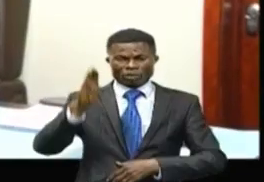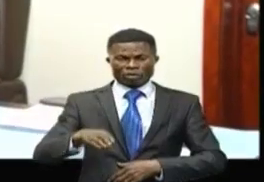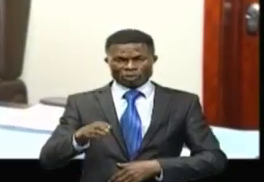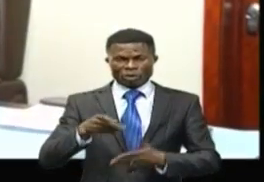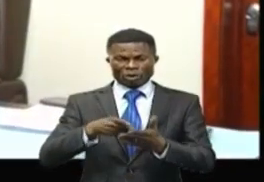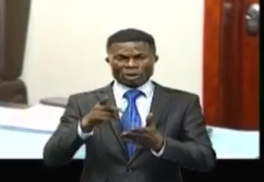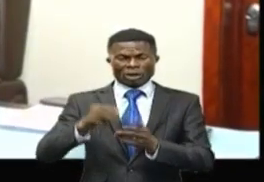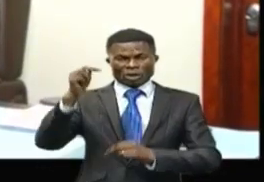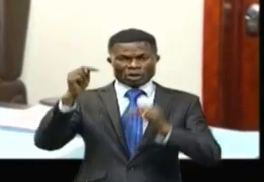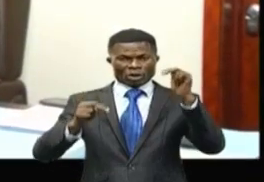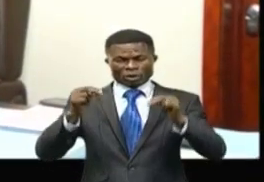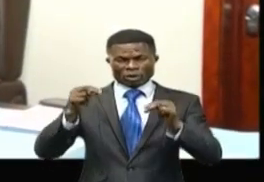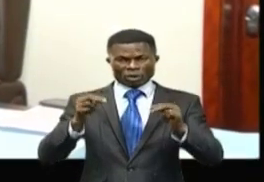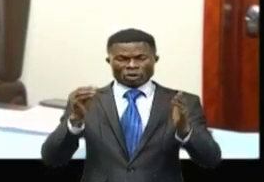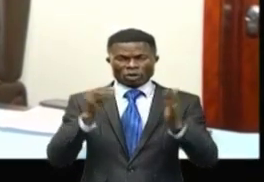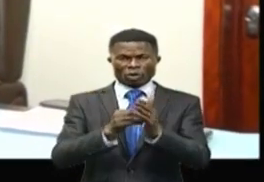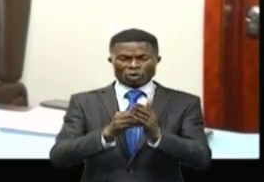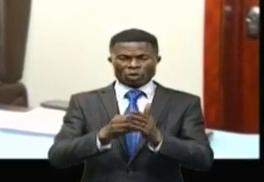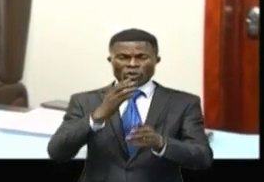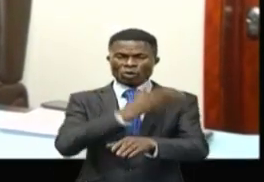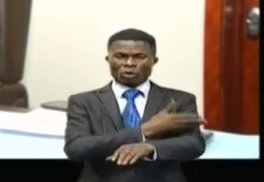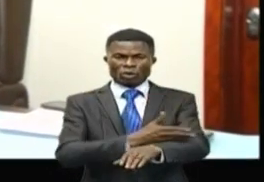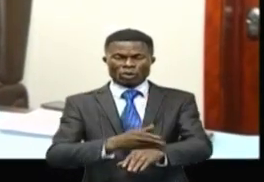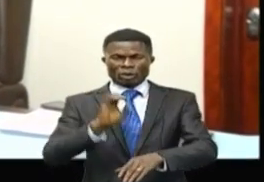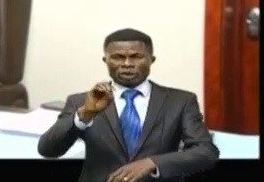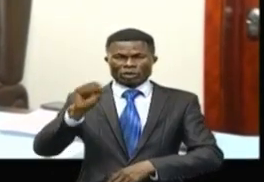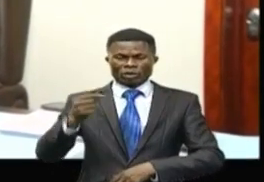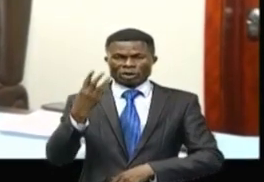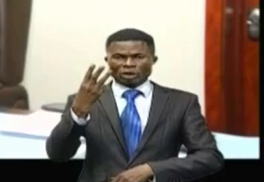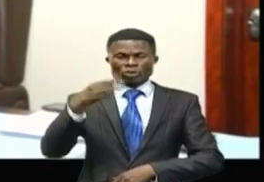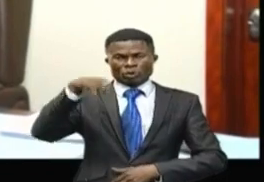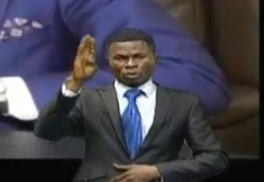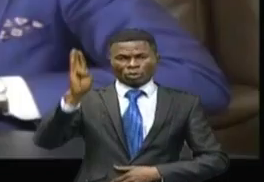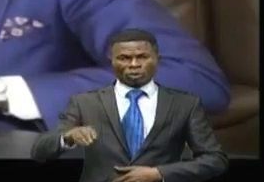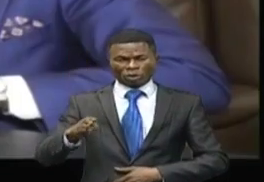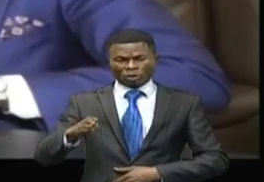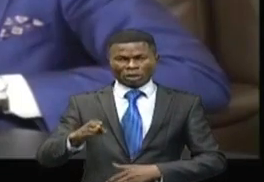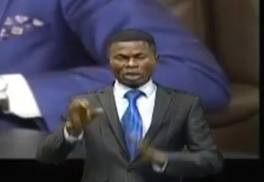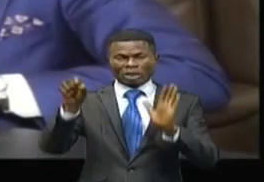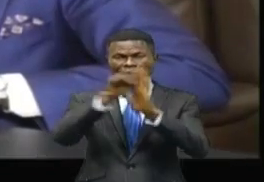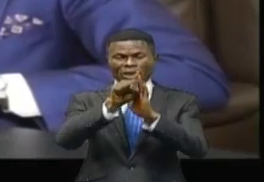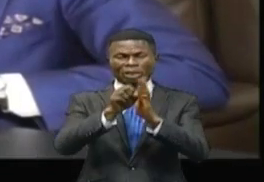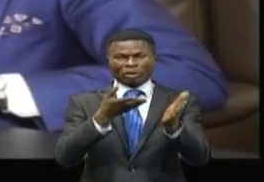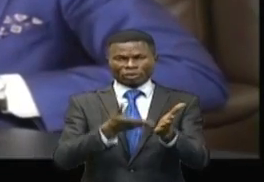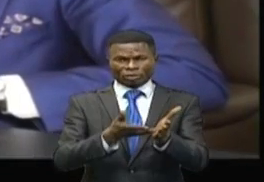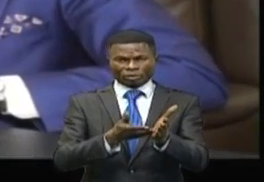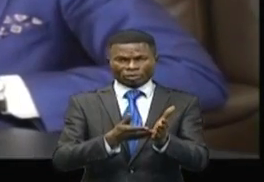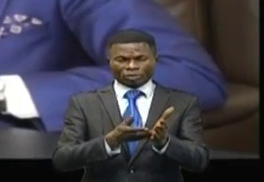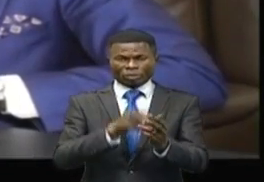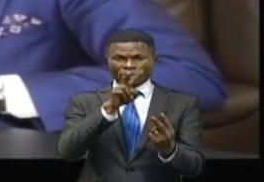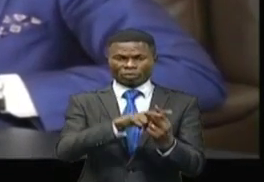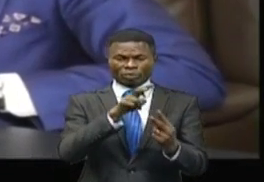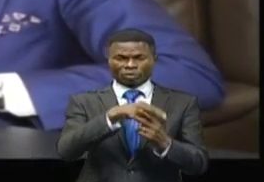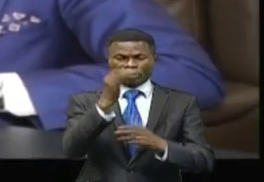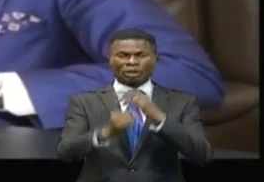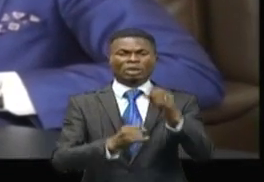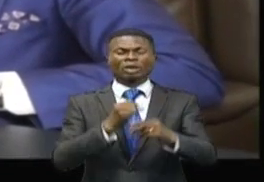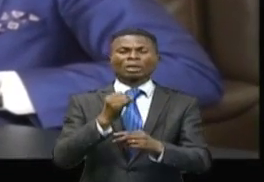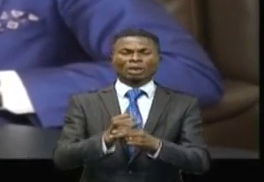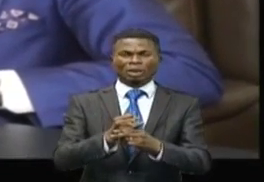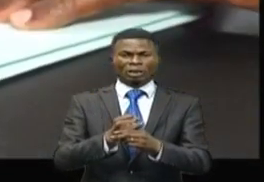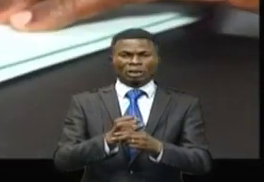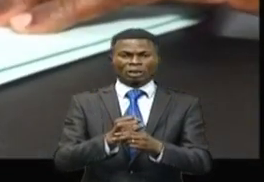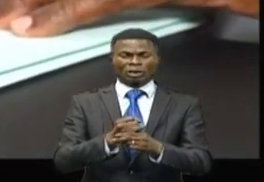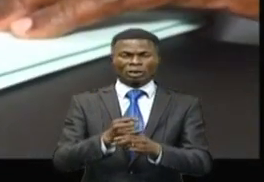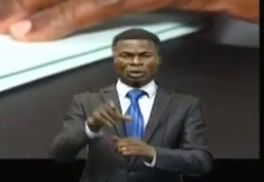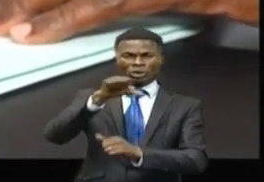parallèle face à une dépréciation des 0,3 pour cent à l'indicatif les réserves internationales gravitent